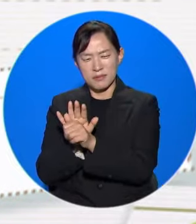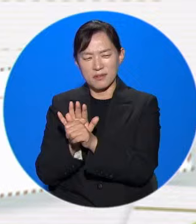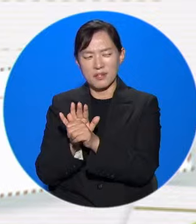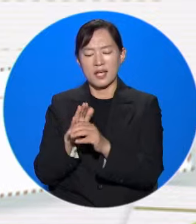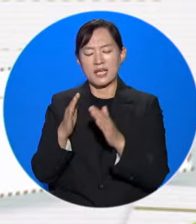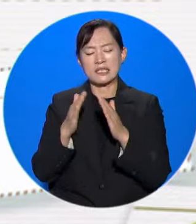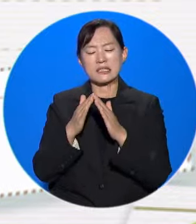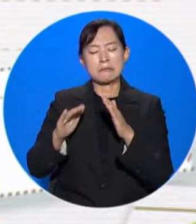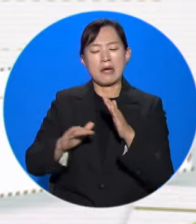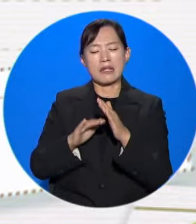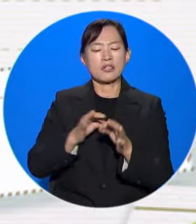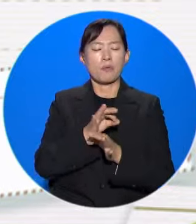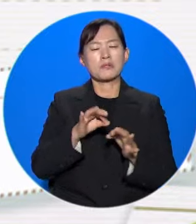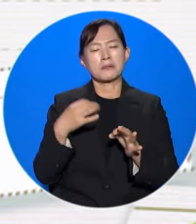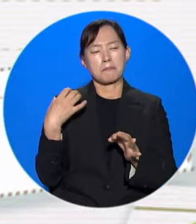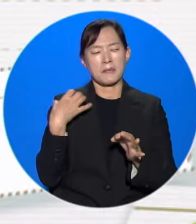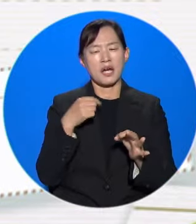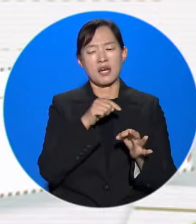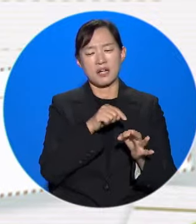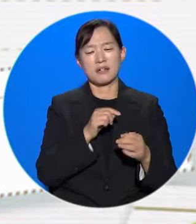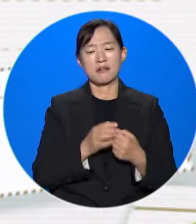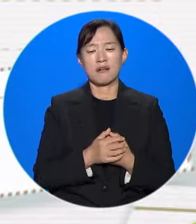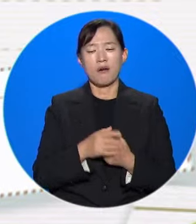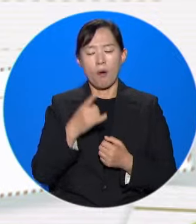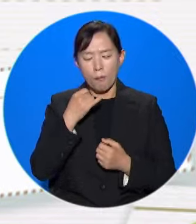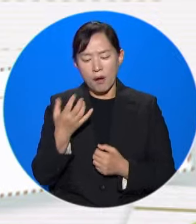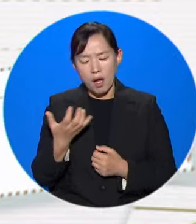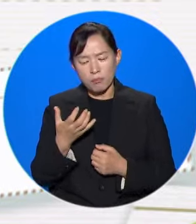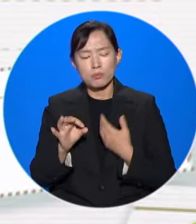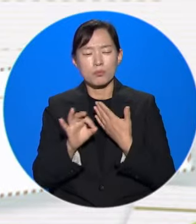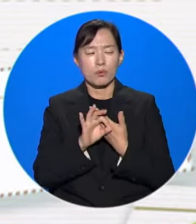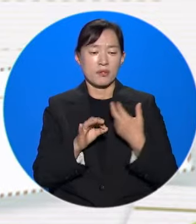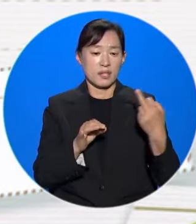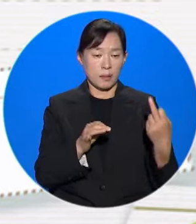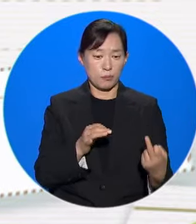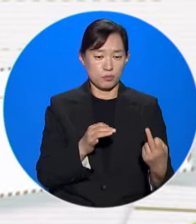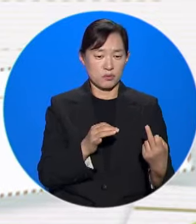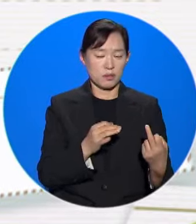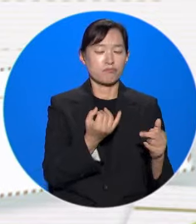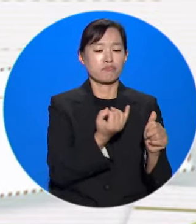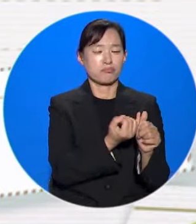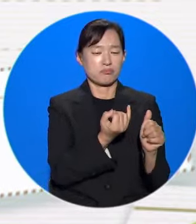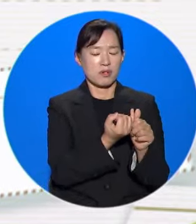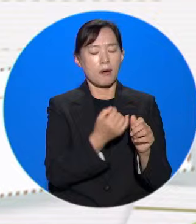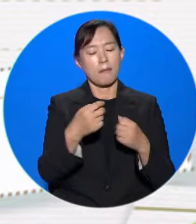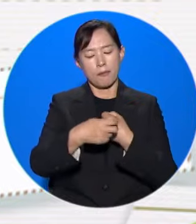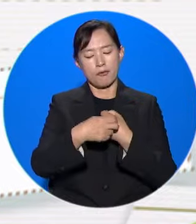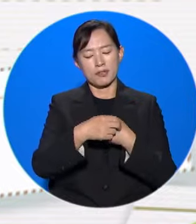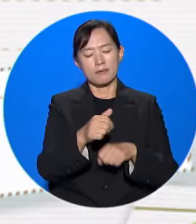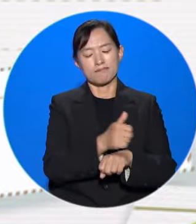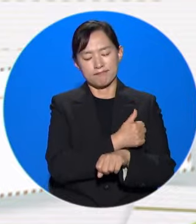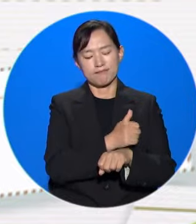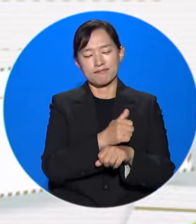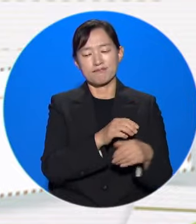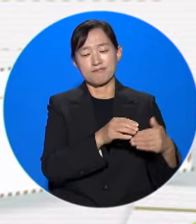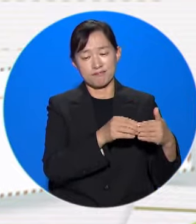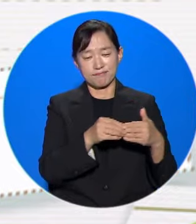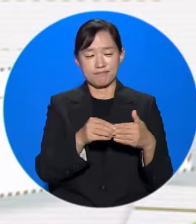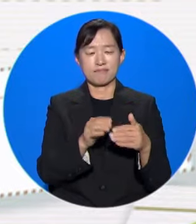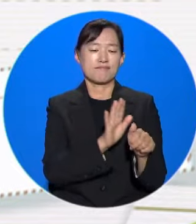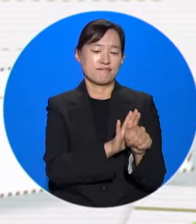집안의 경제를 책임지고 있는데요. 어머니가 아프시면 항상 남동생과 올케가 병원을 모시고